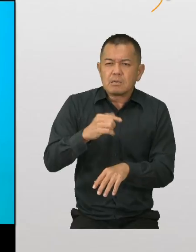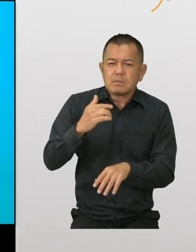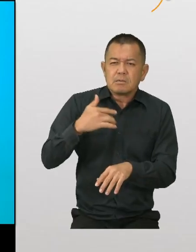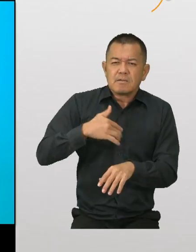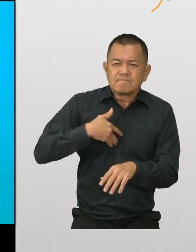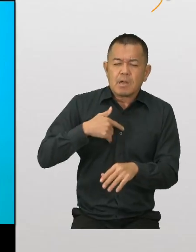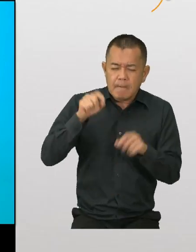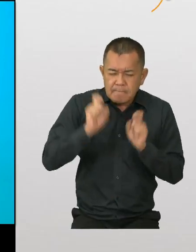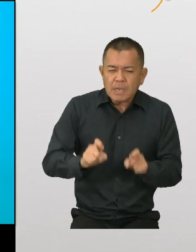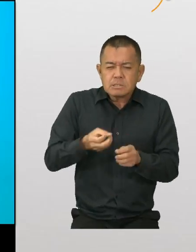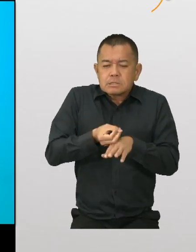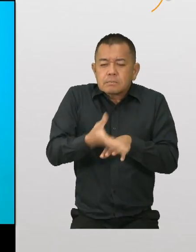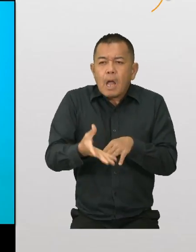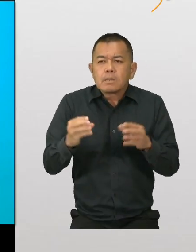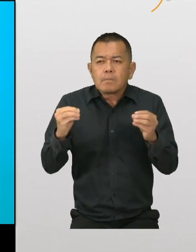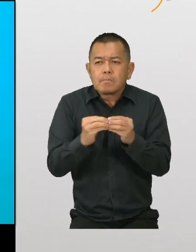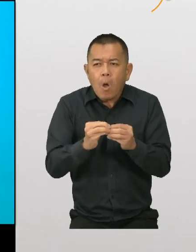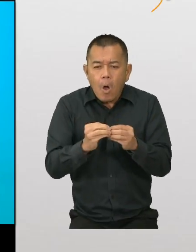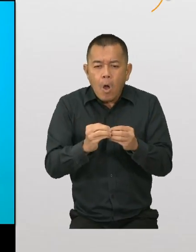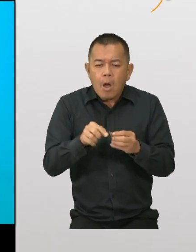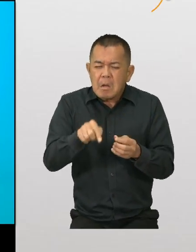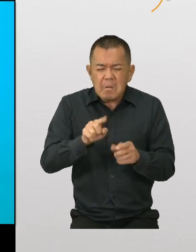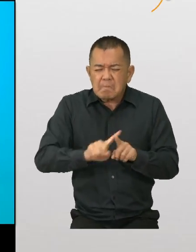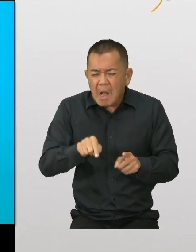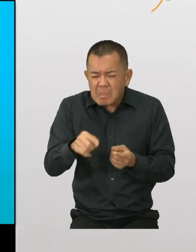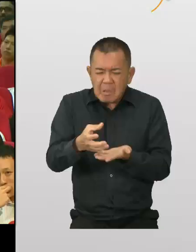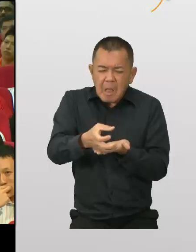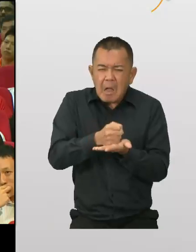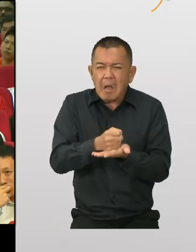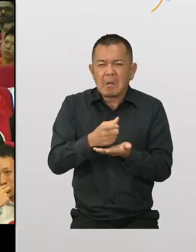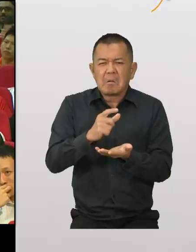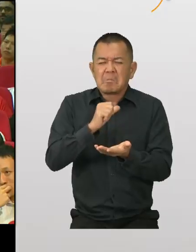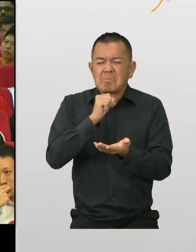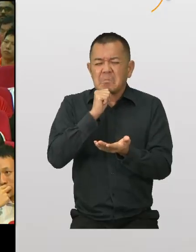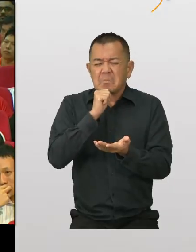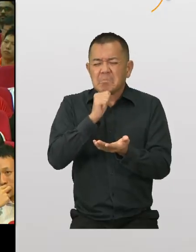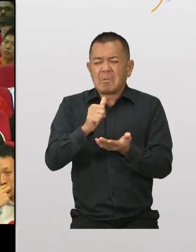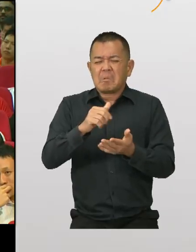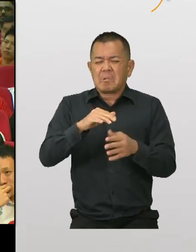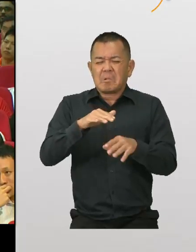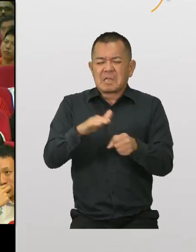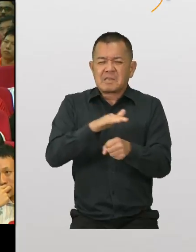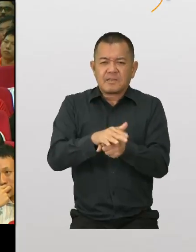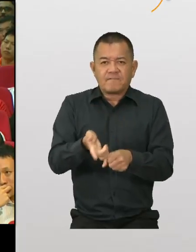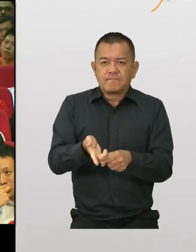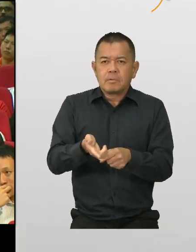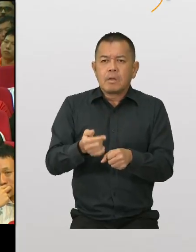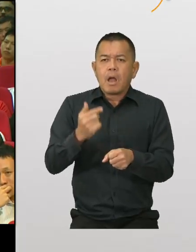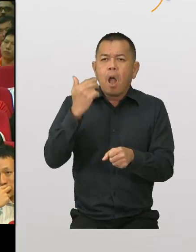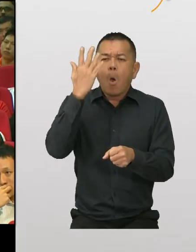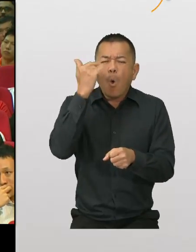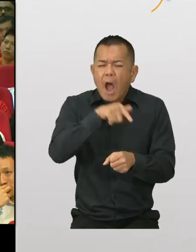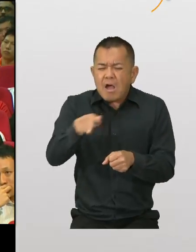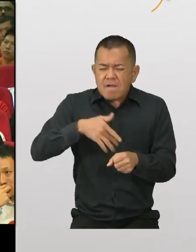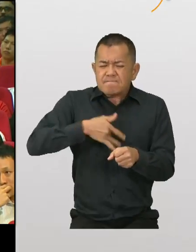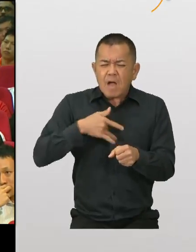了， and that their 钱不 earnings 够用。 never seem to be quite enough. 为什么大家会有这样的感受呢？ Why do people feel that way? 我